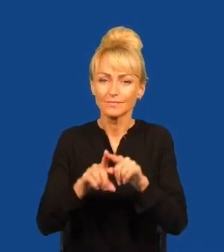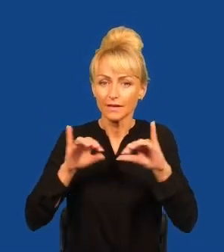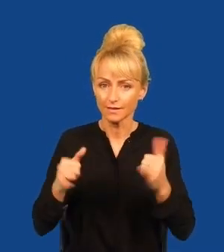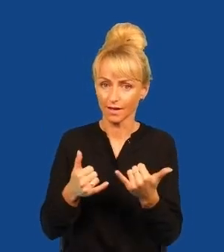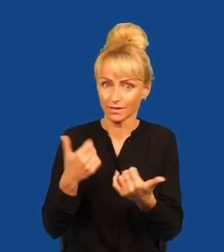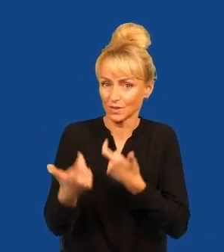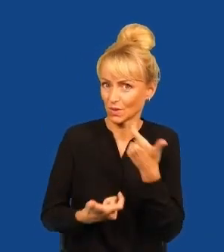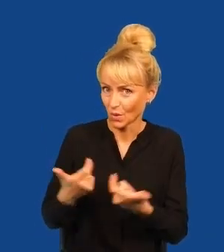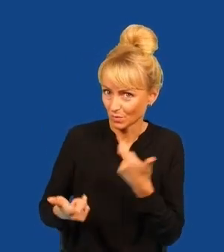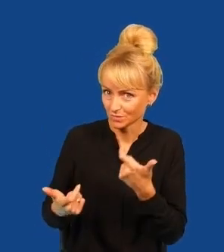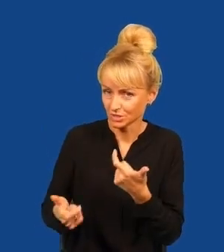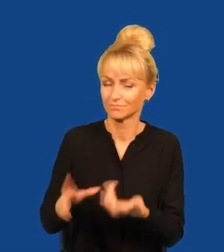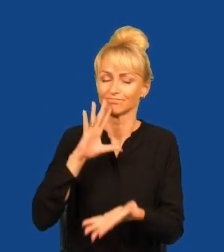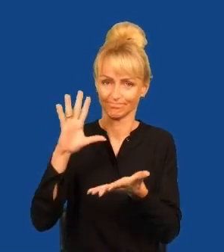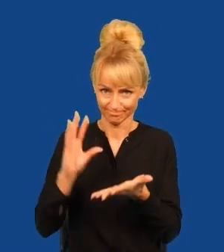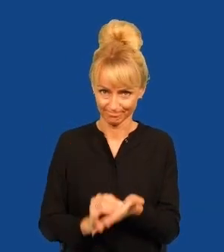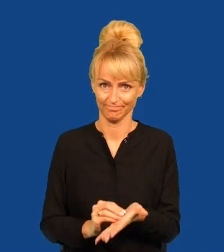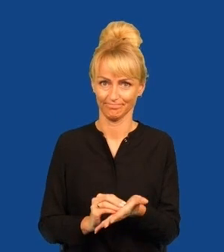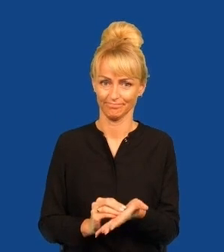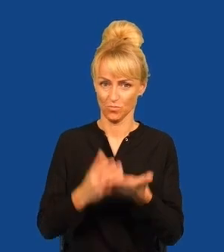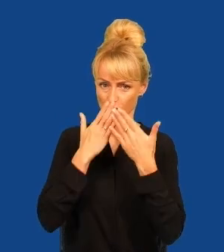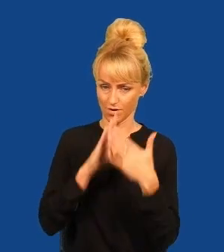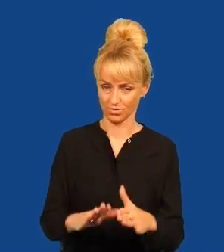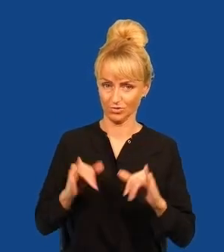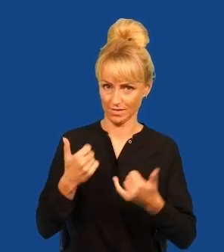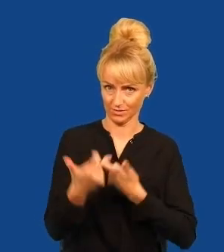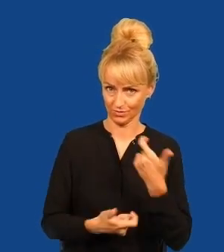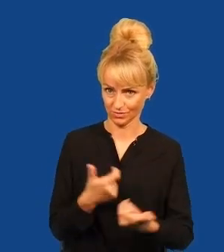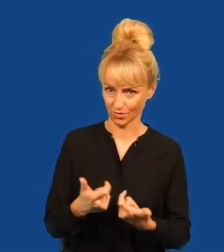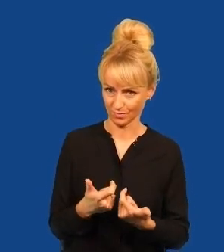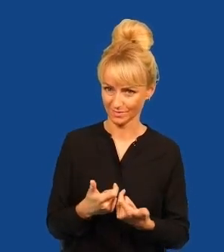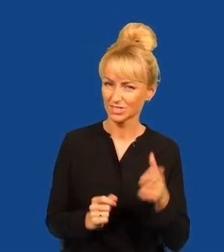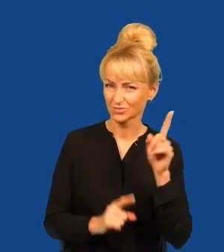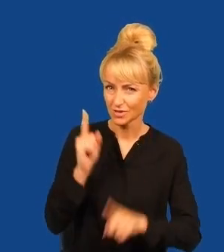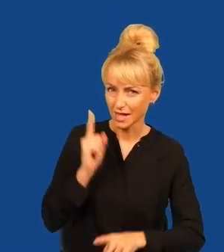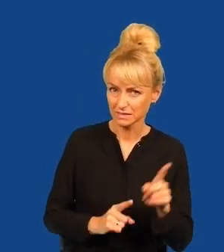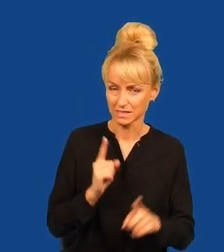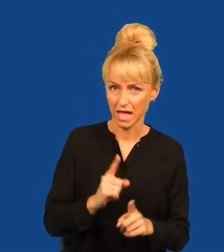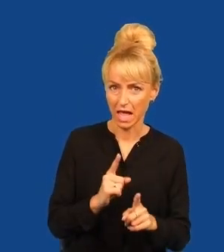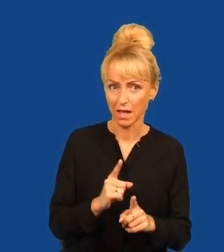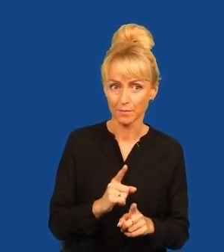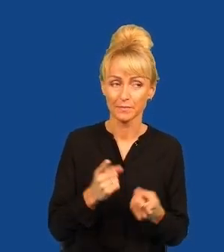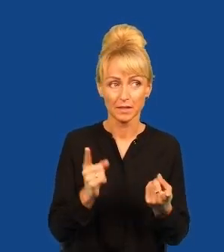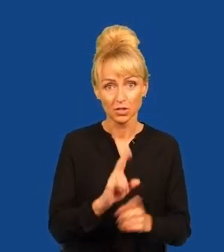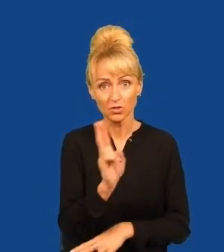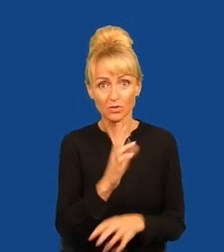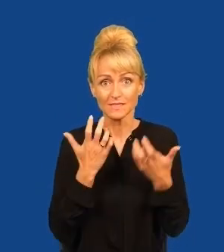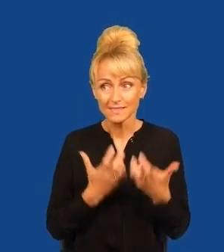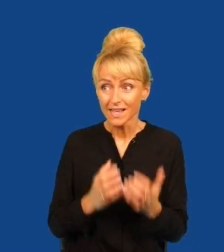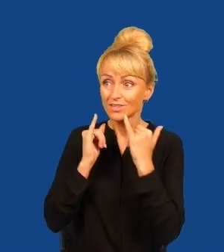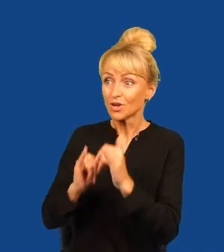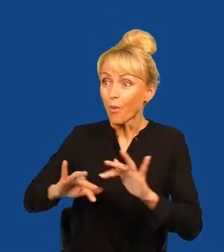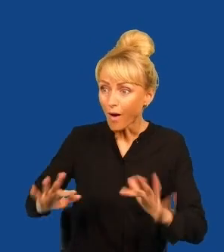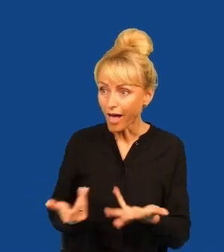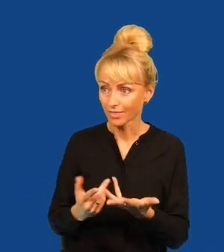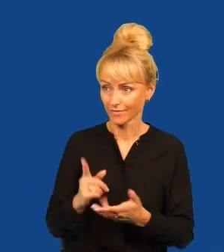zaraz zrobisz. Wiem, że takie ułatwienia mogą też być utrudnieniem dla wielu z nas. Pewnie jak tutaj siedzimy, większość ci byśmy